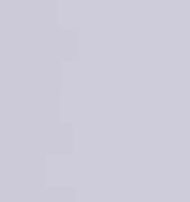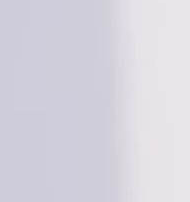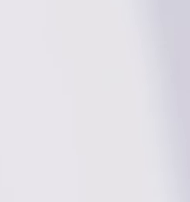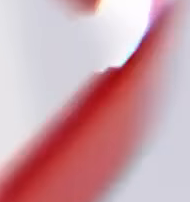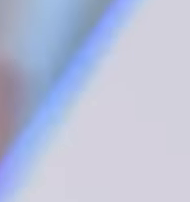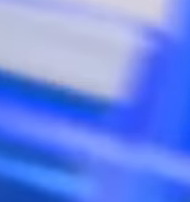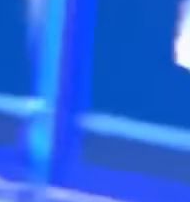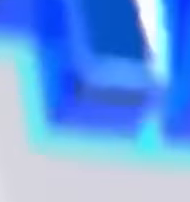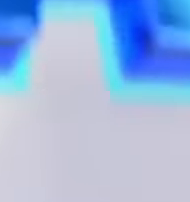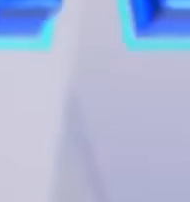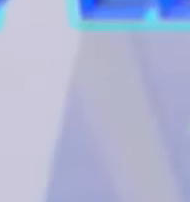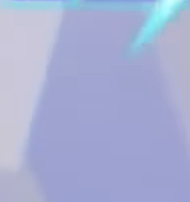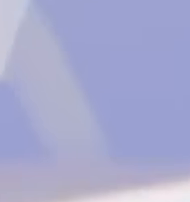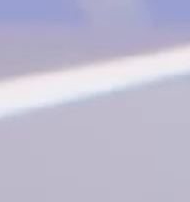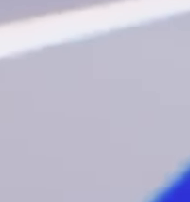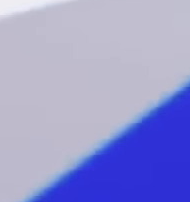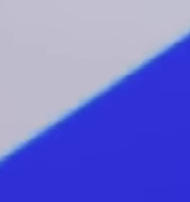状態。